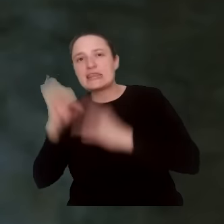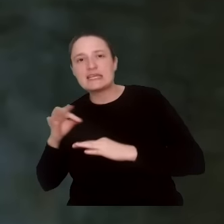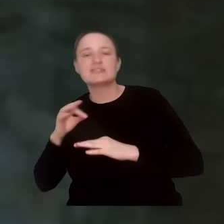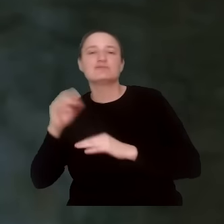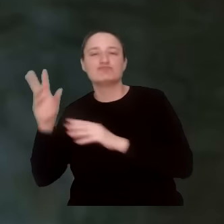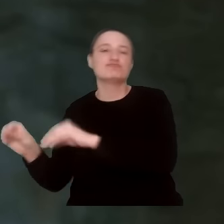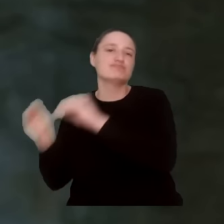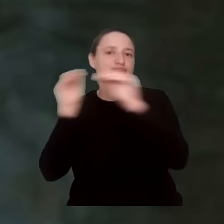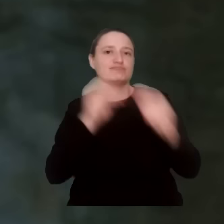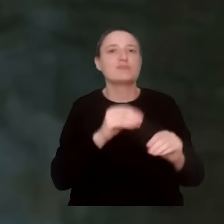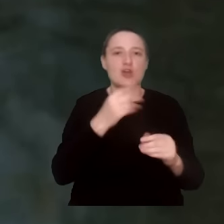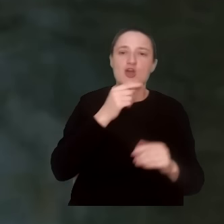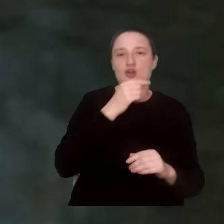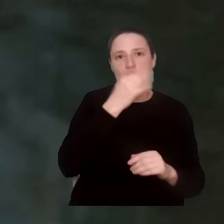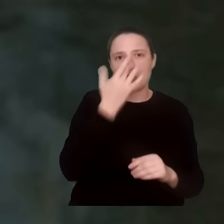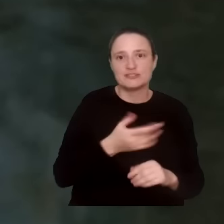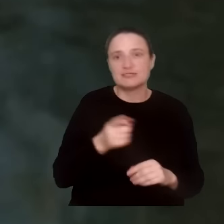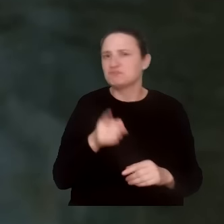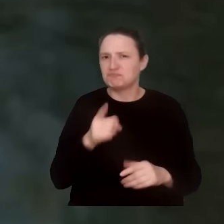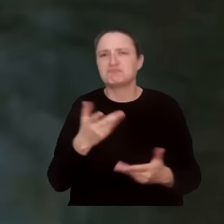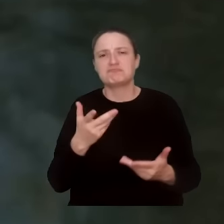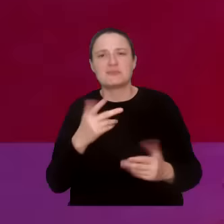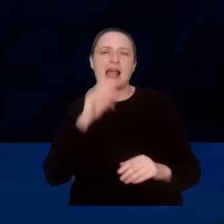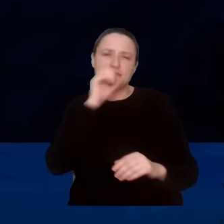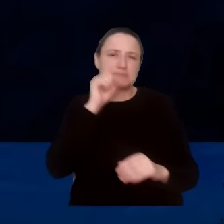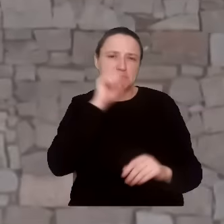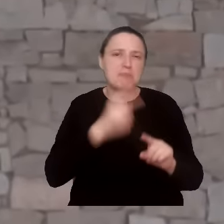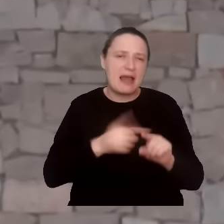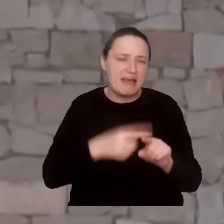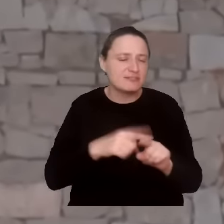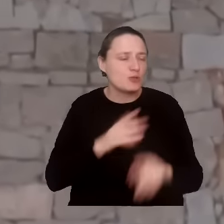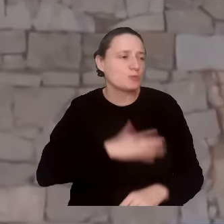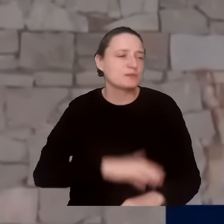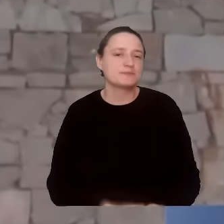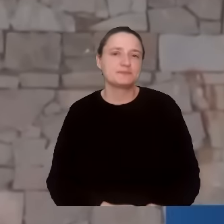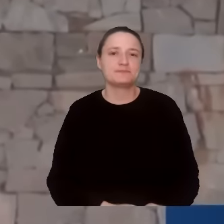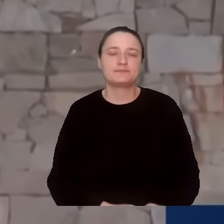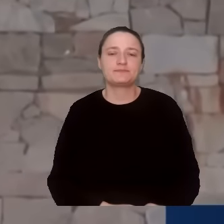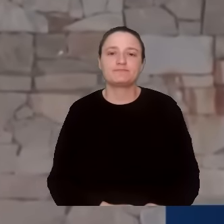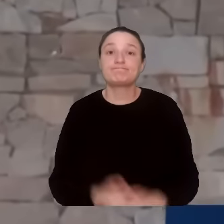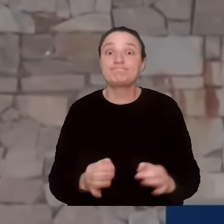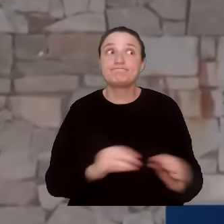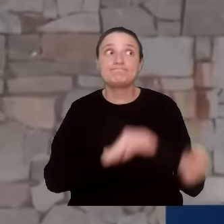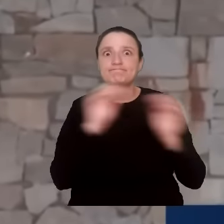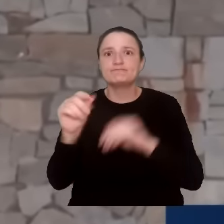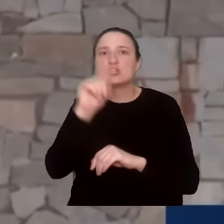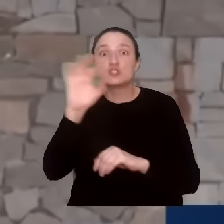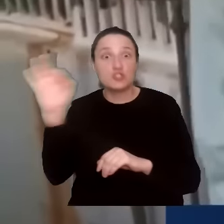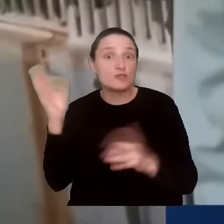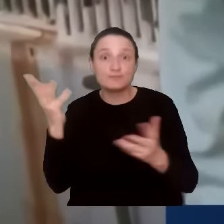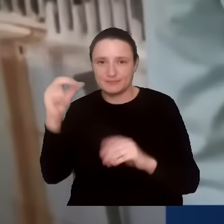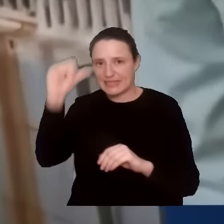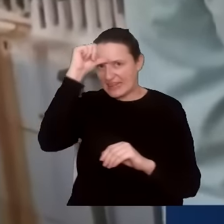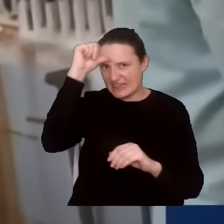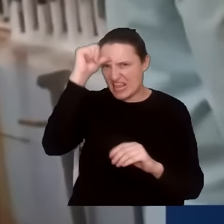politykę, dużo leniuchuje i w wolnych chwilach chrupie marchewki. Teraz przenosimy się do zoo w Jaipur w gorących